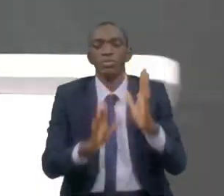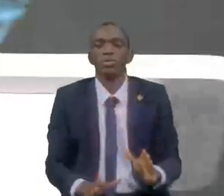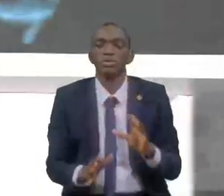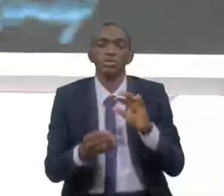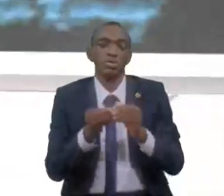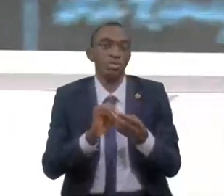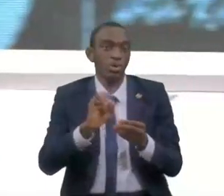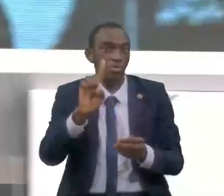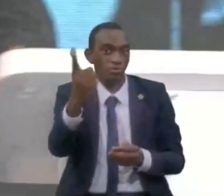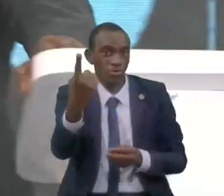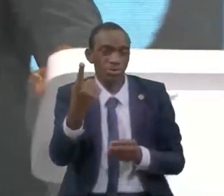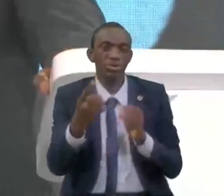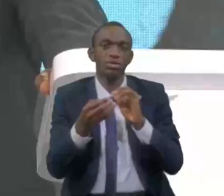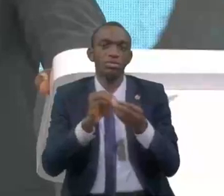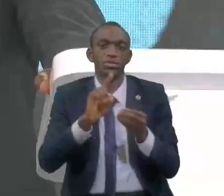Premier élément,